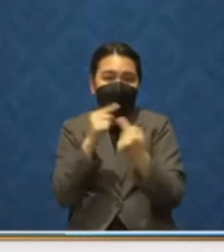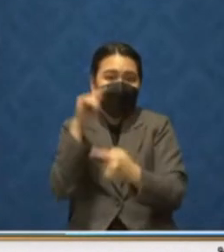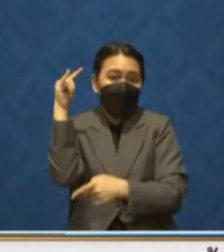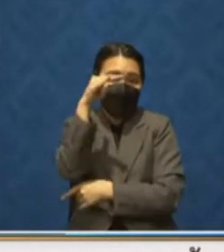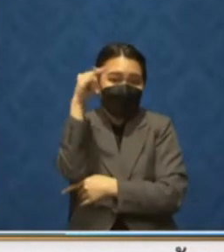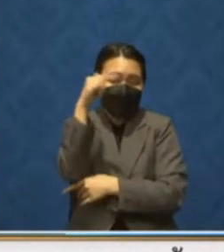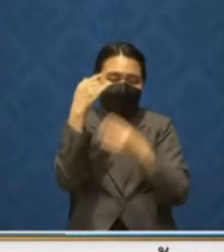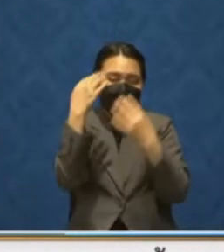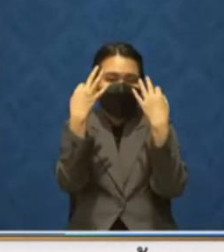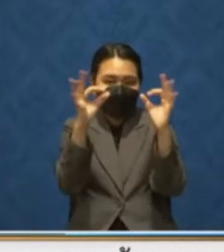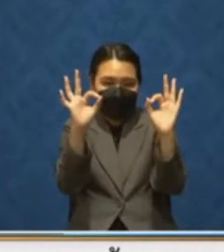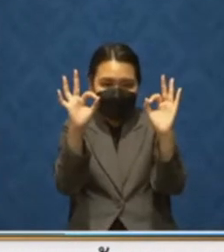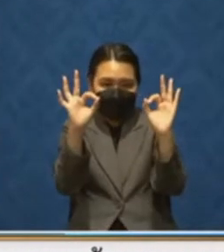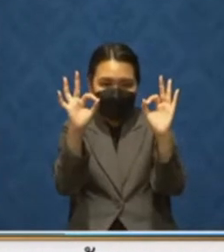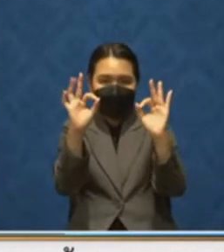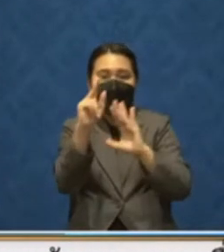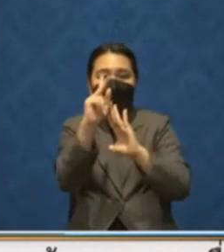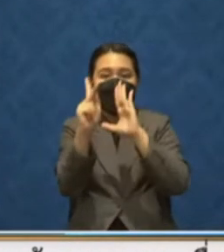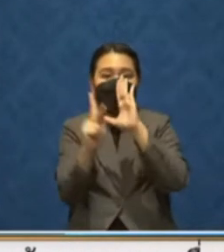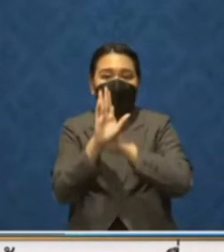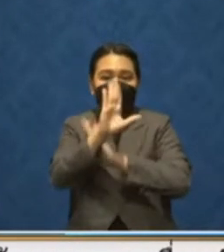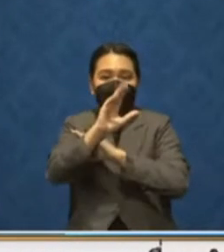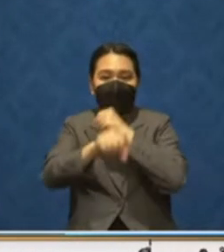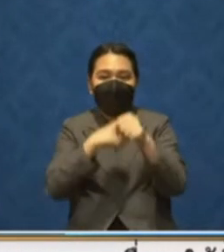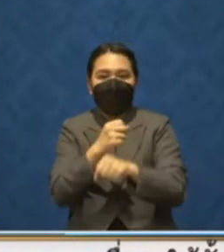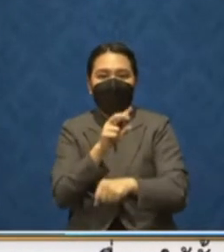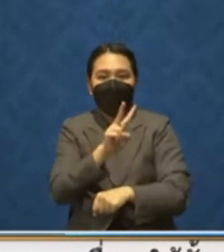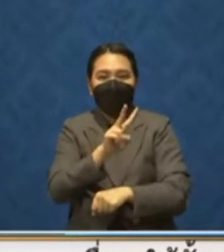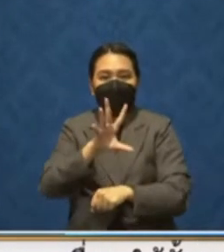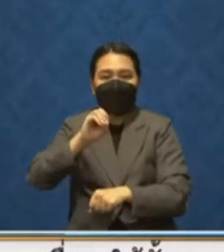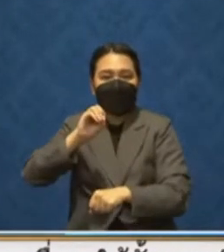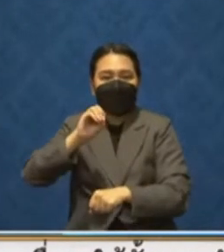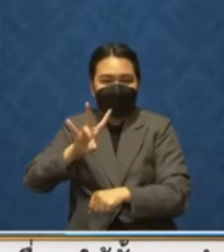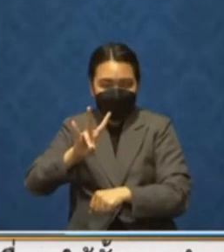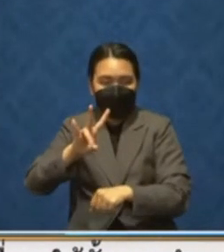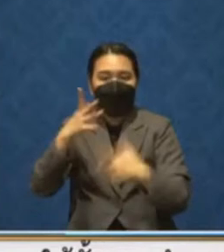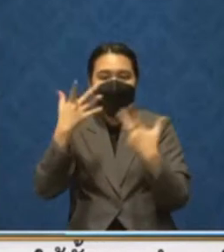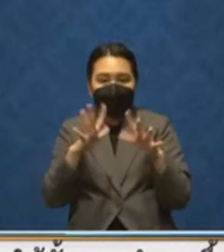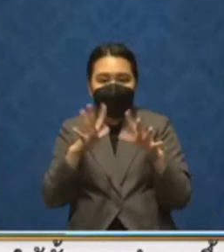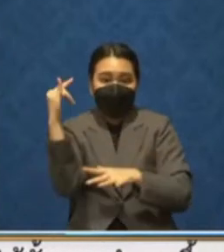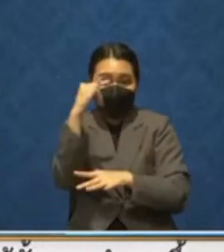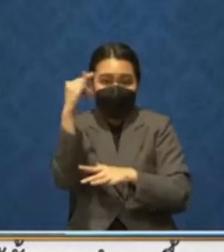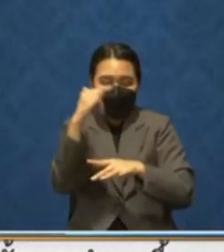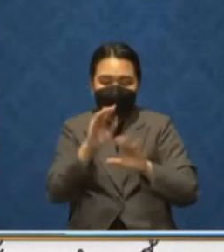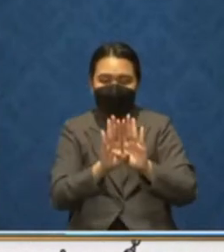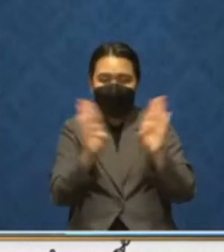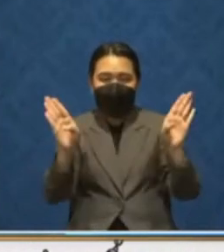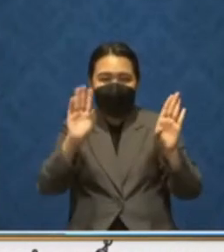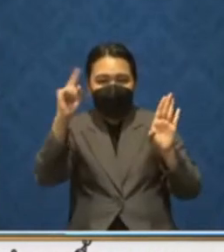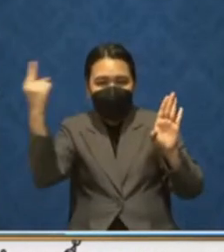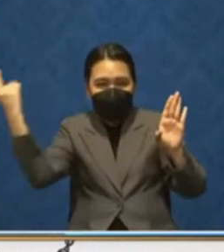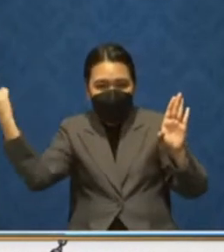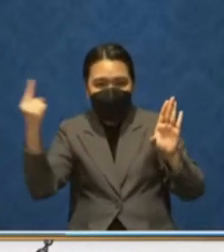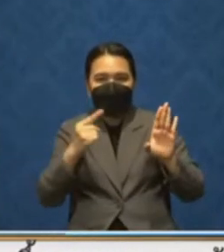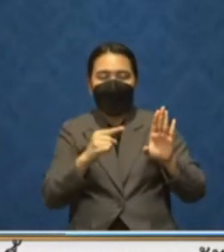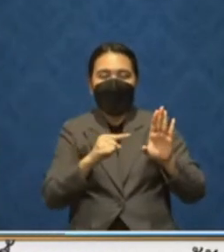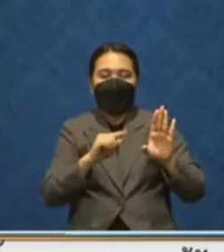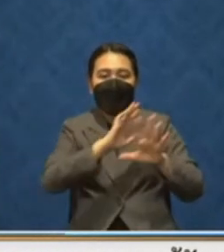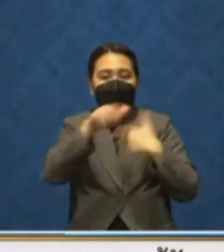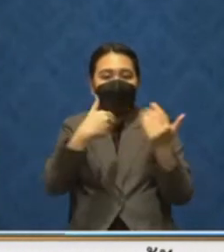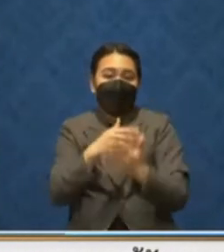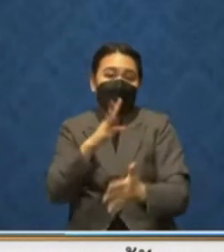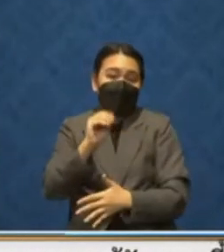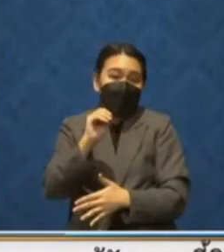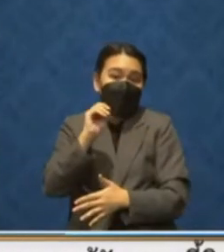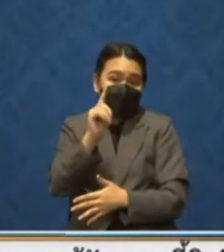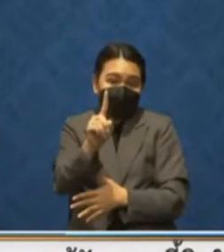Open Sky policyวัดฐบาลผิด 247ซึ่งส่งเสริมการเปิดสายการบินมาถึง c11สายการบินเกินกี่วัน